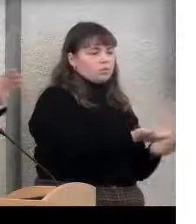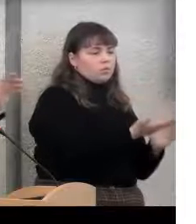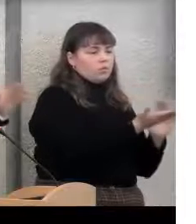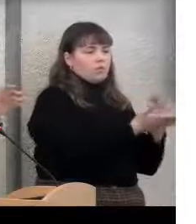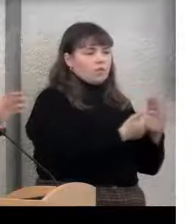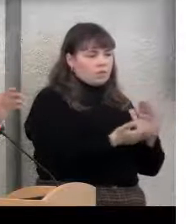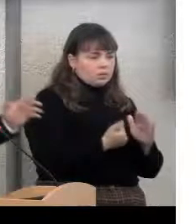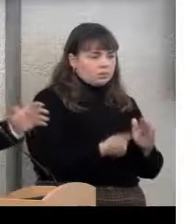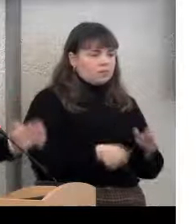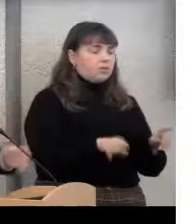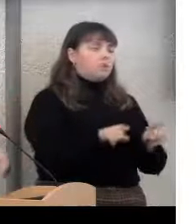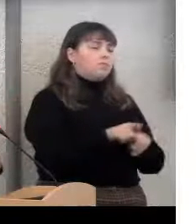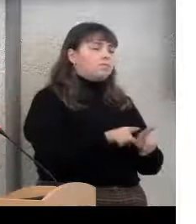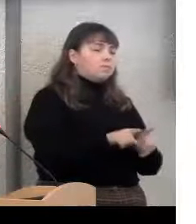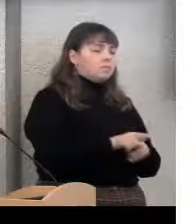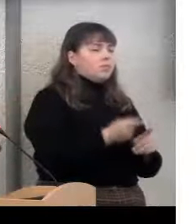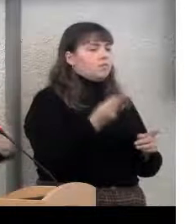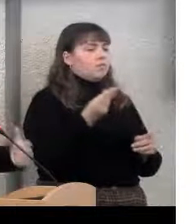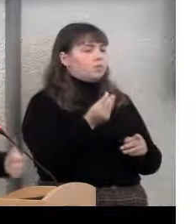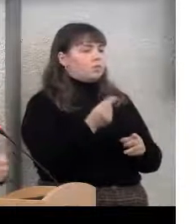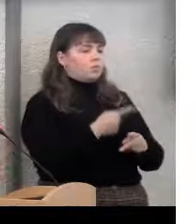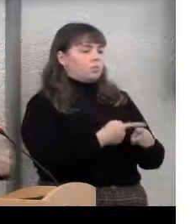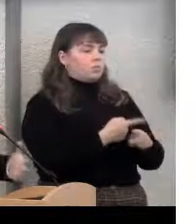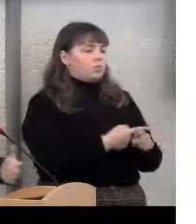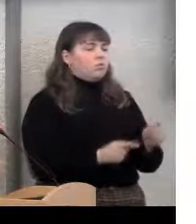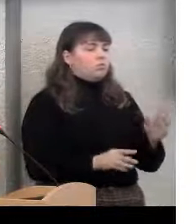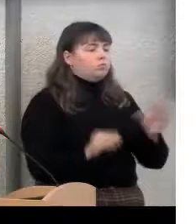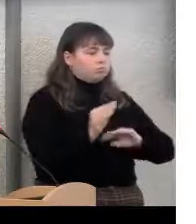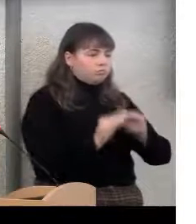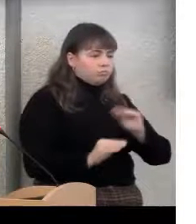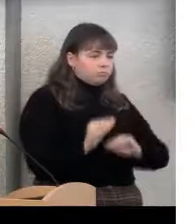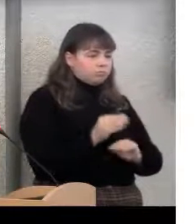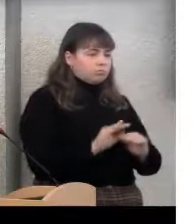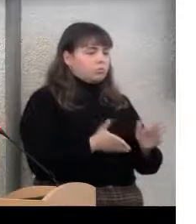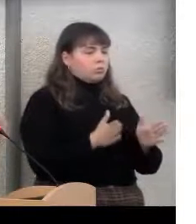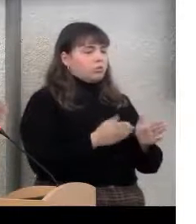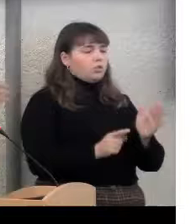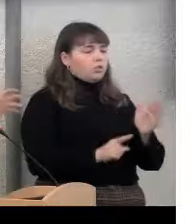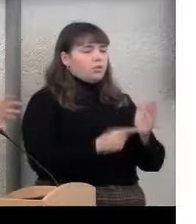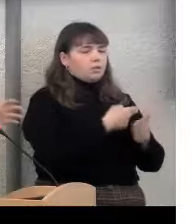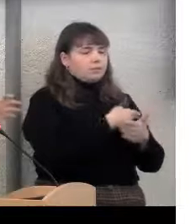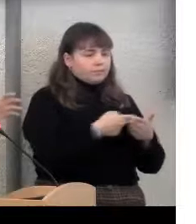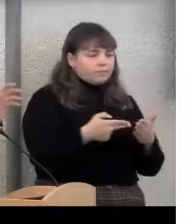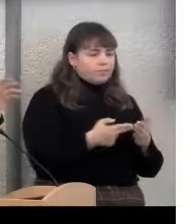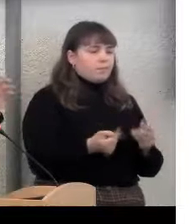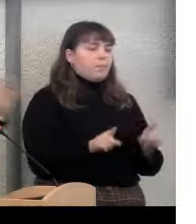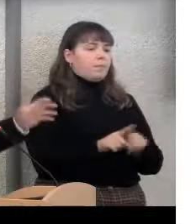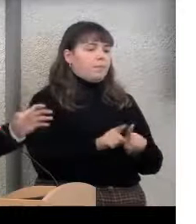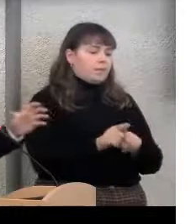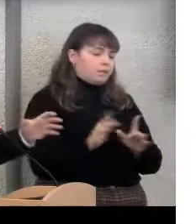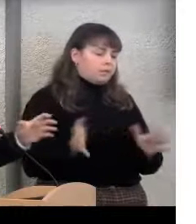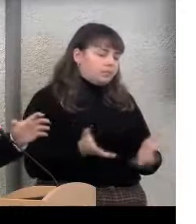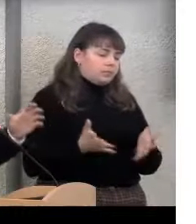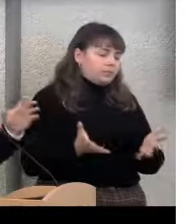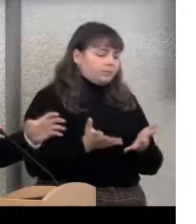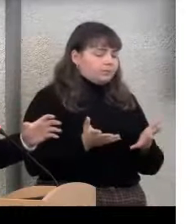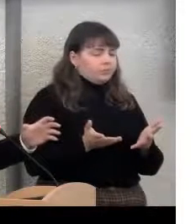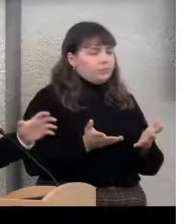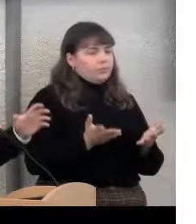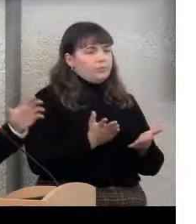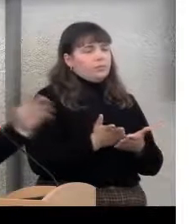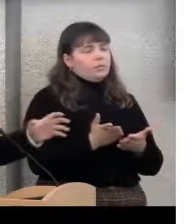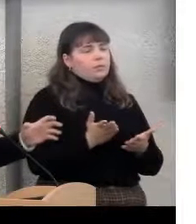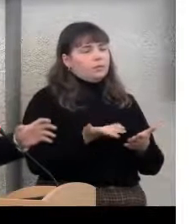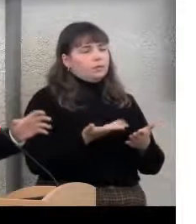kvietimus, taip pat sukurti finansavimo priemonę pradinėje stadijoje esantiems startuoliams. Darbiškumo skatinime, tai perduoti Startup Fair